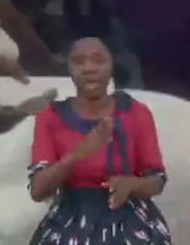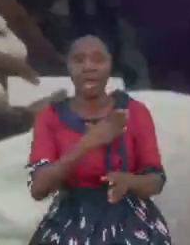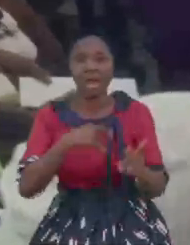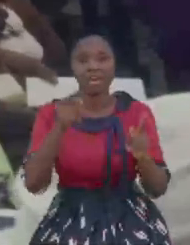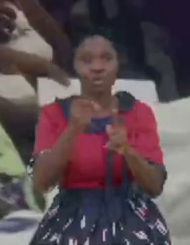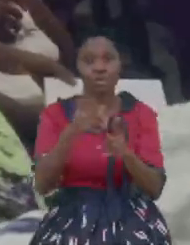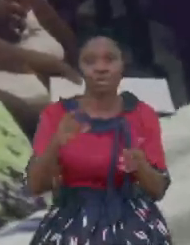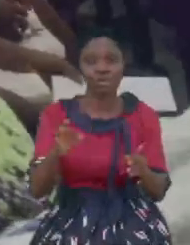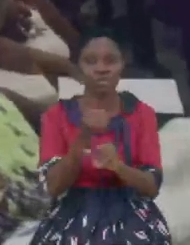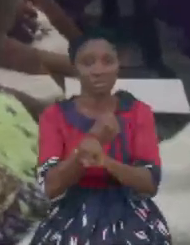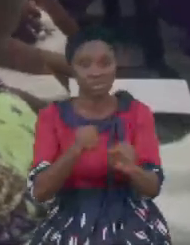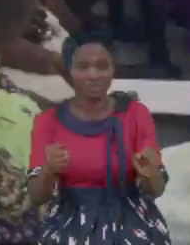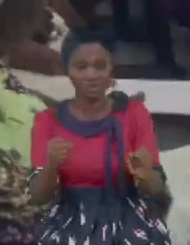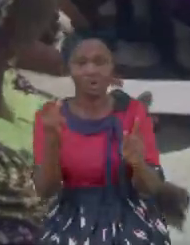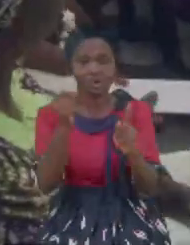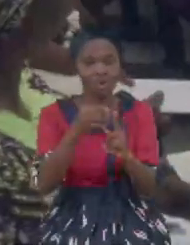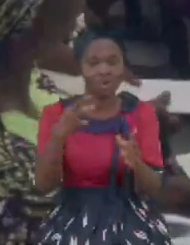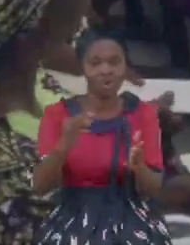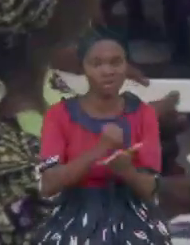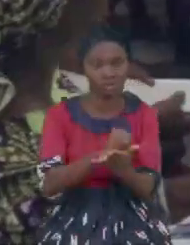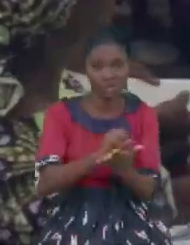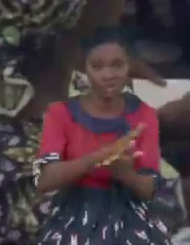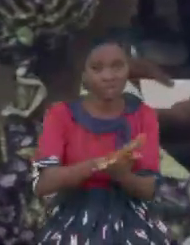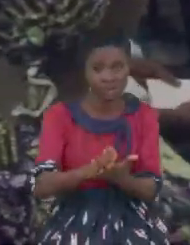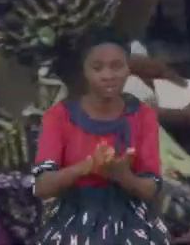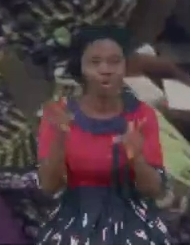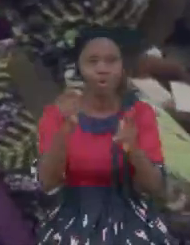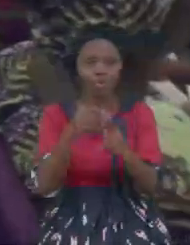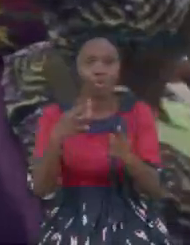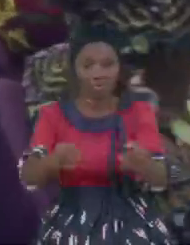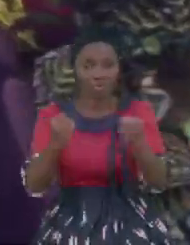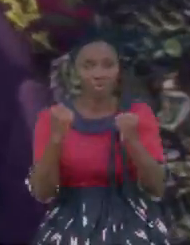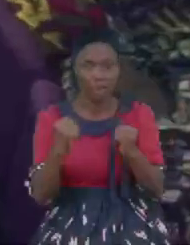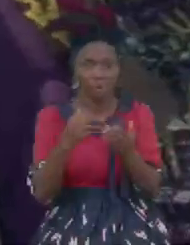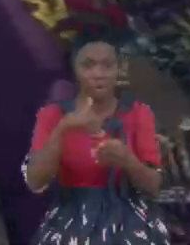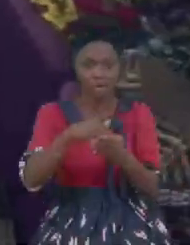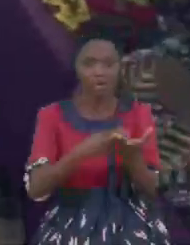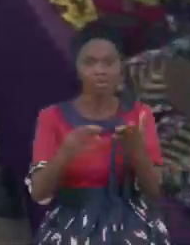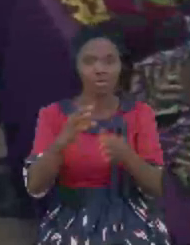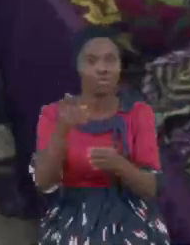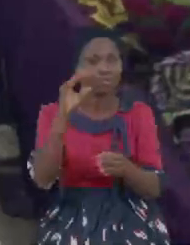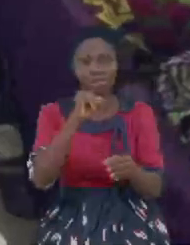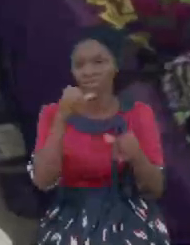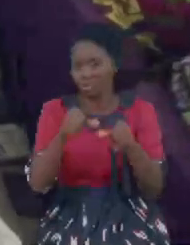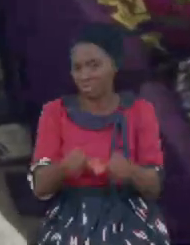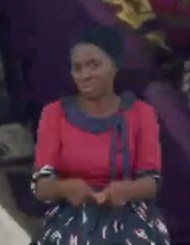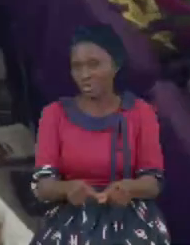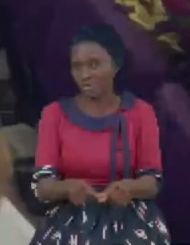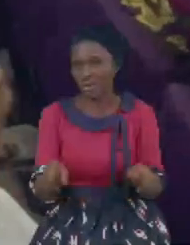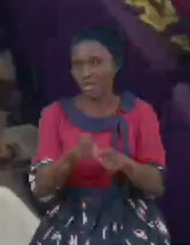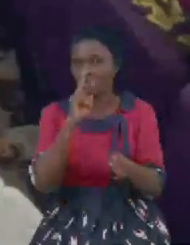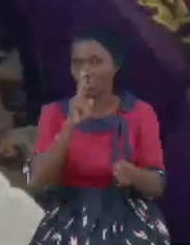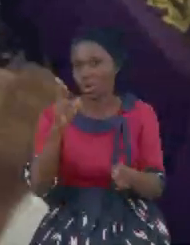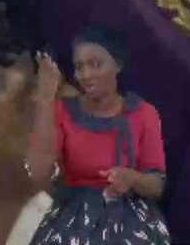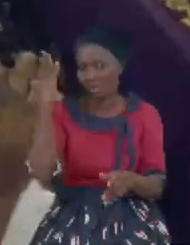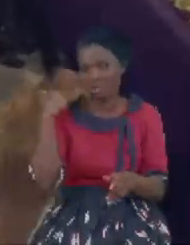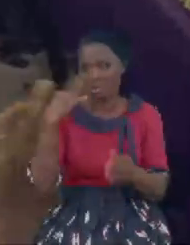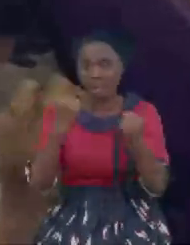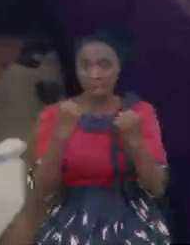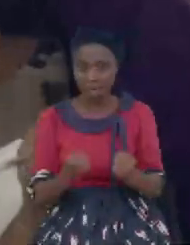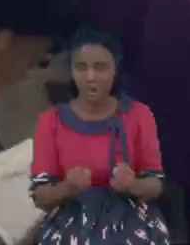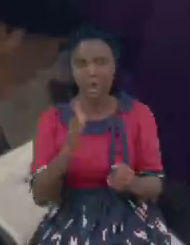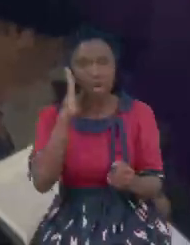parole du salut, la parole de la sanctification, la parole de la puissance dans le Saint-Esprit. N'allez pas rester aussi faible que vous êtes maintenant,